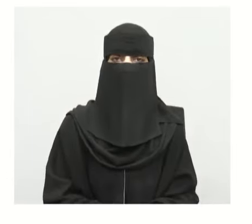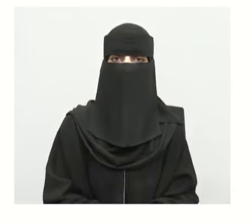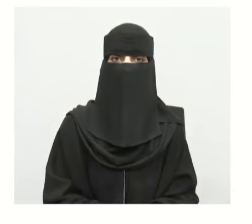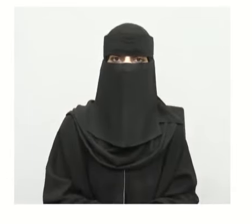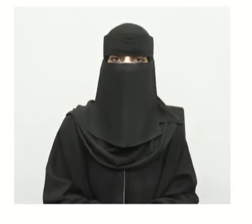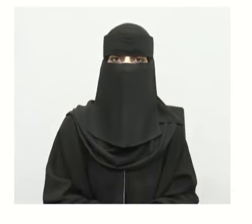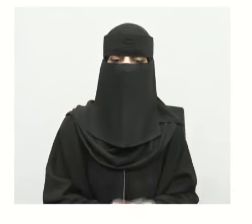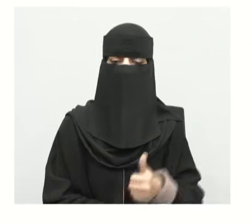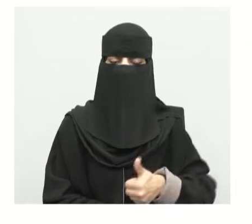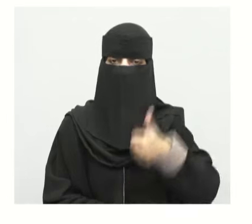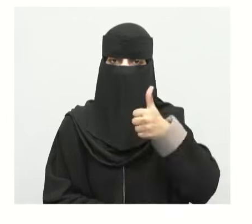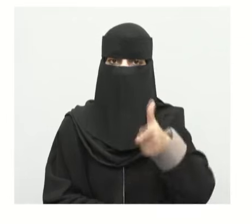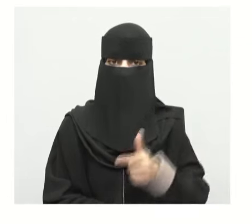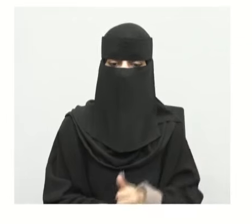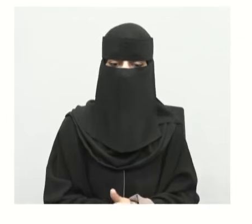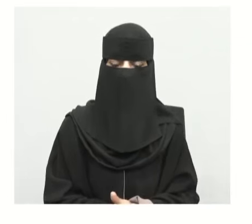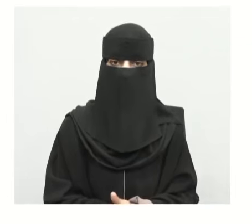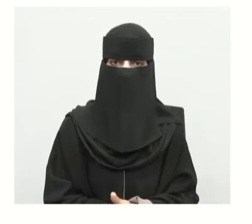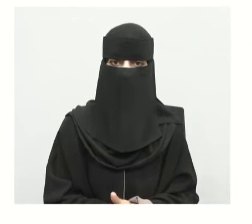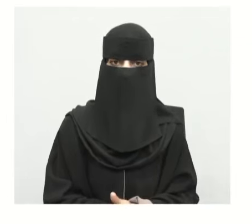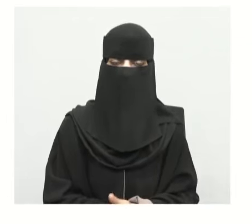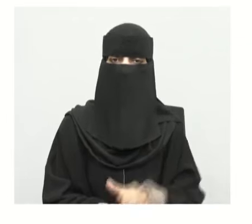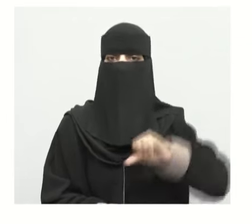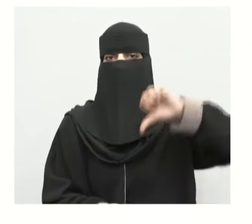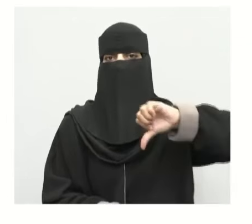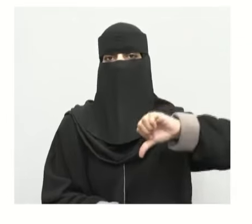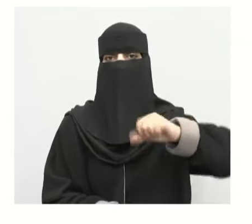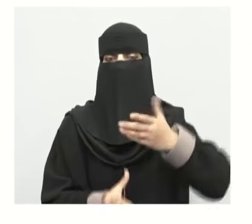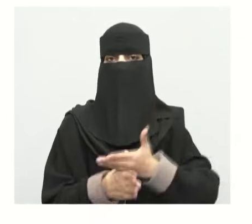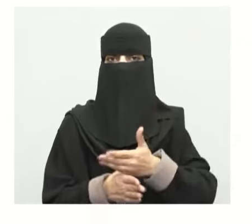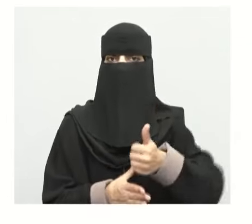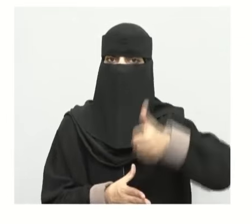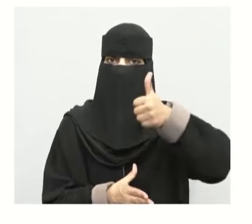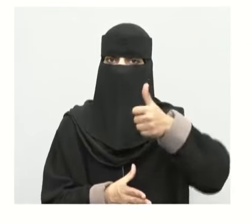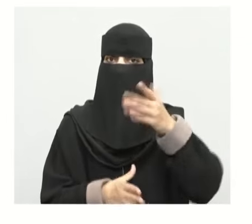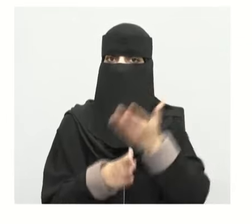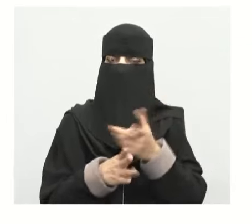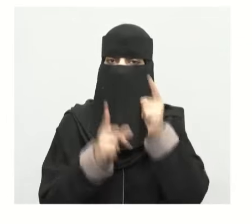الحياه الافضل و الاسوا من حيث الافضل